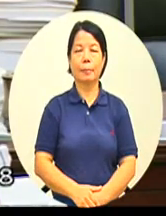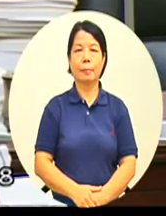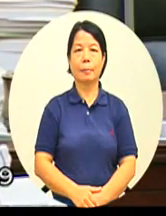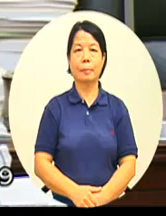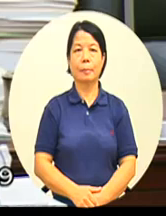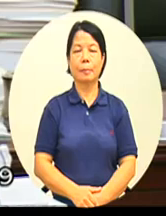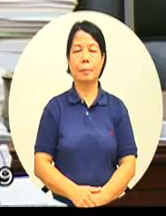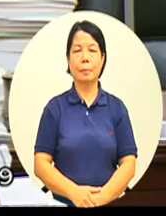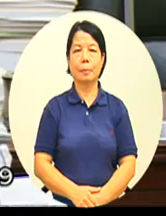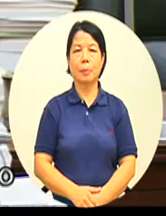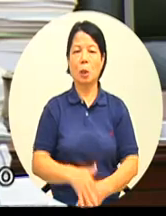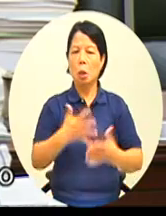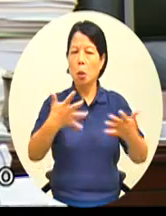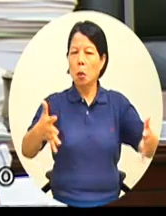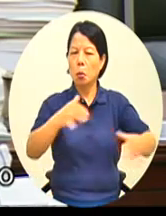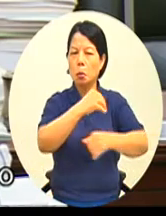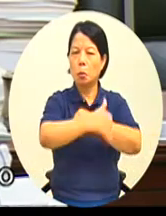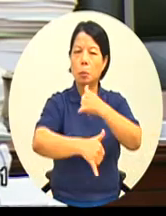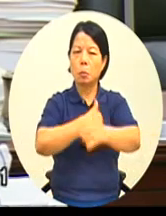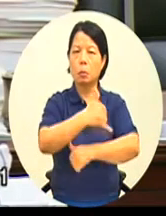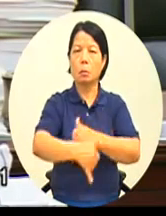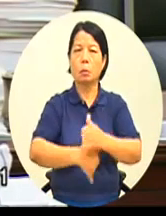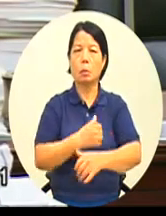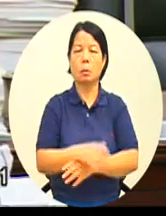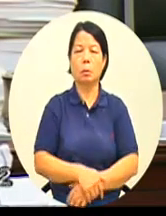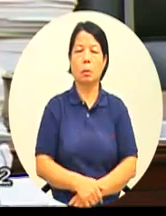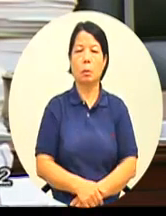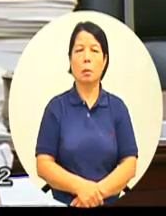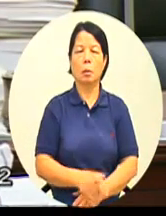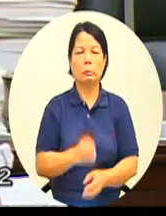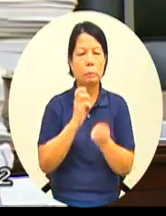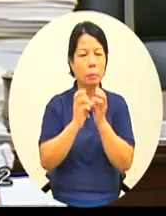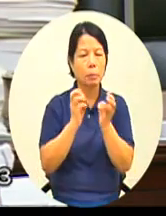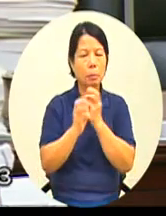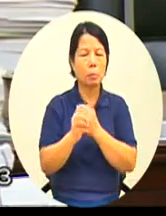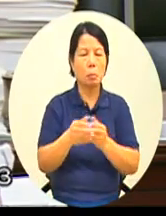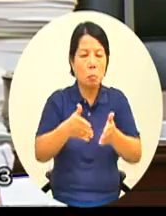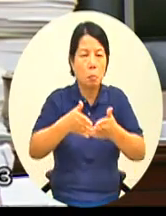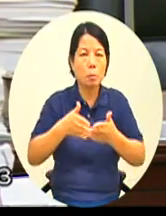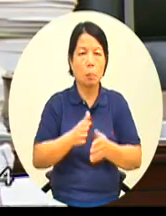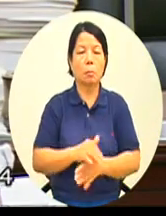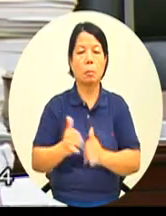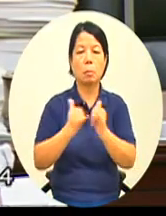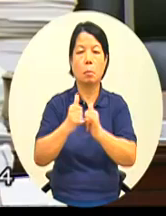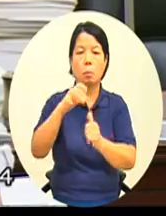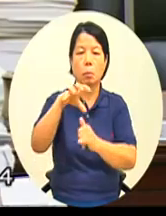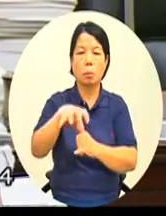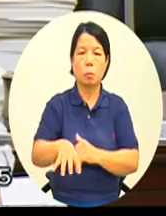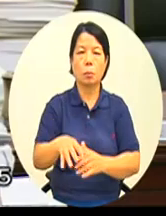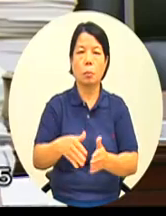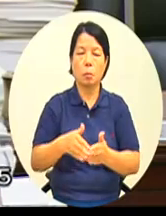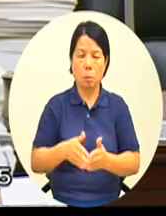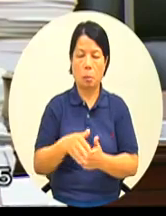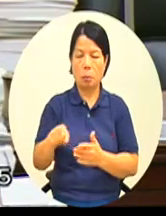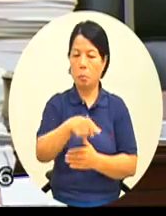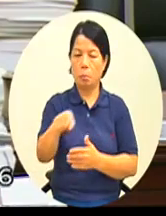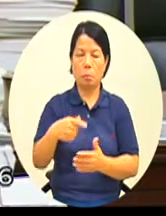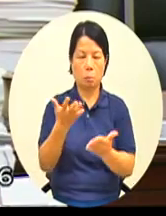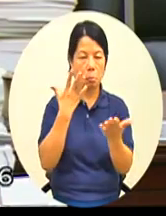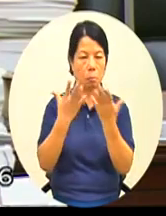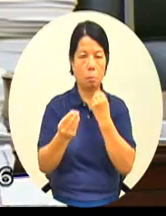很多那种生活的那种更细腻的东西，可能需要，我想社会局可能也许清楚，也许不清